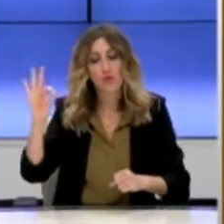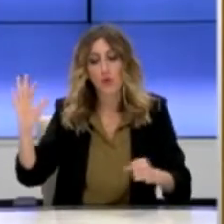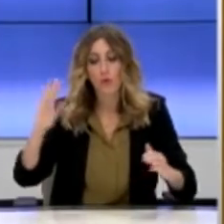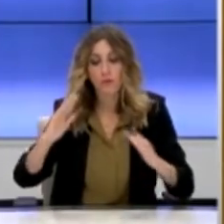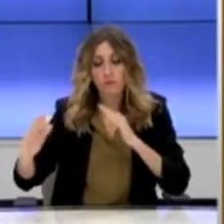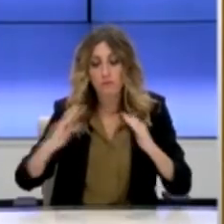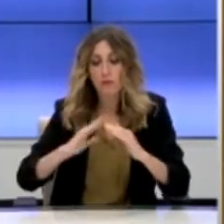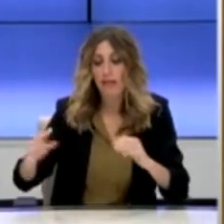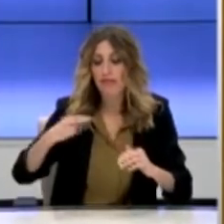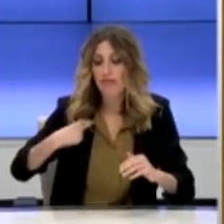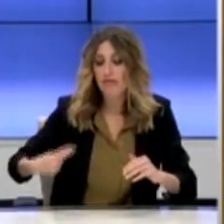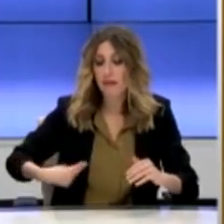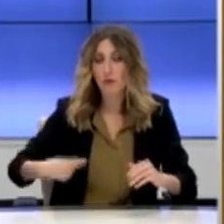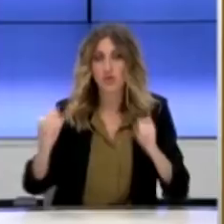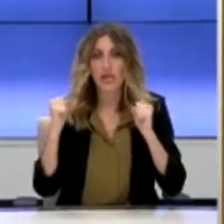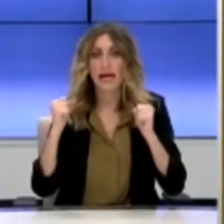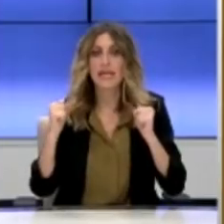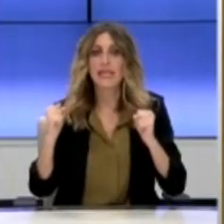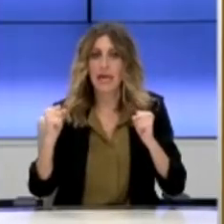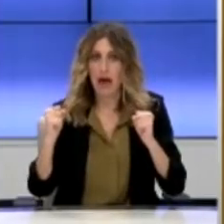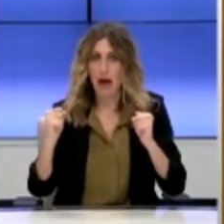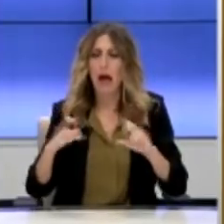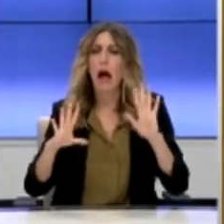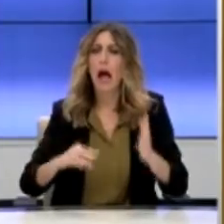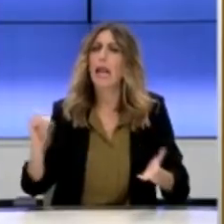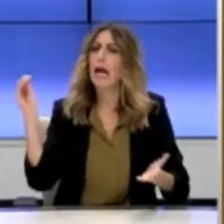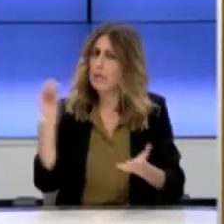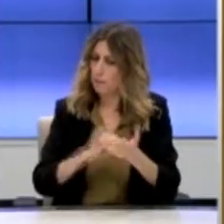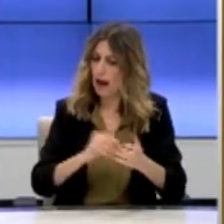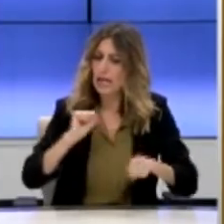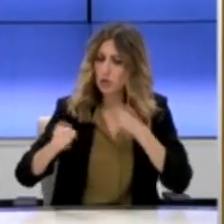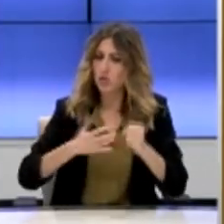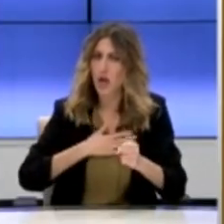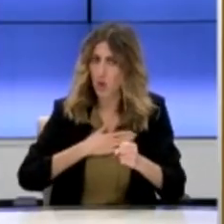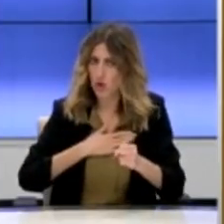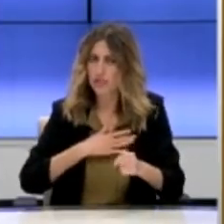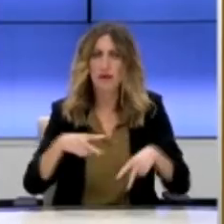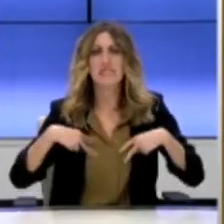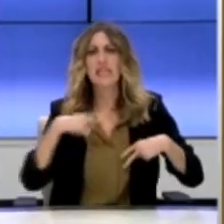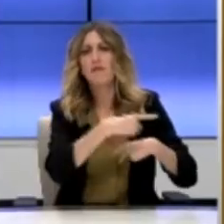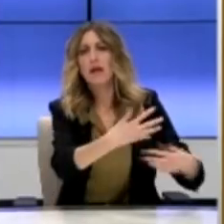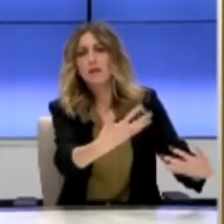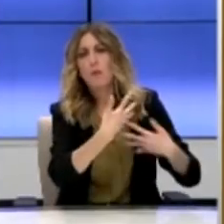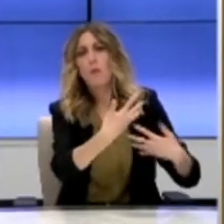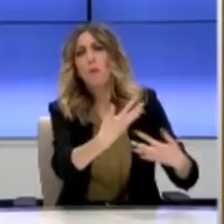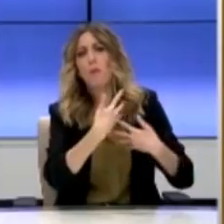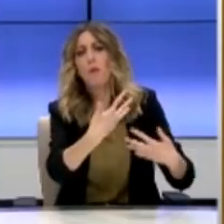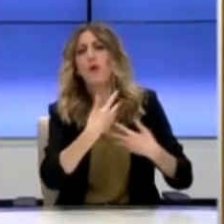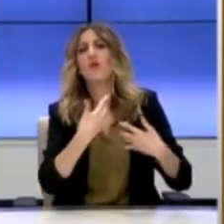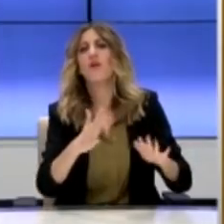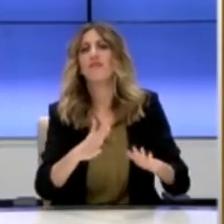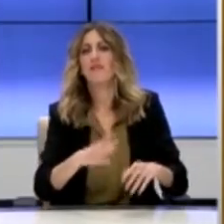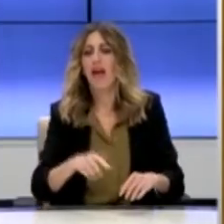υγείας. Αγώνες που και συκοφαντήθηκαν και λιδωρήθηκαν και πολεμήθηκαν, όμως